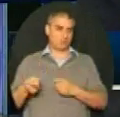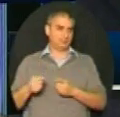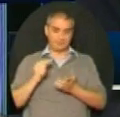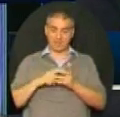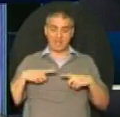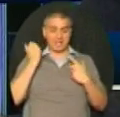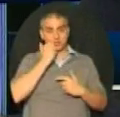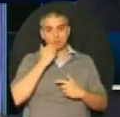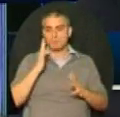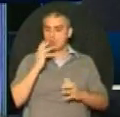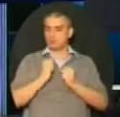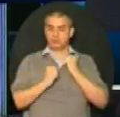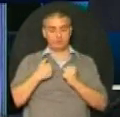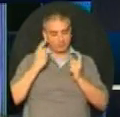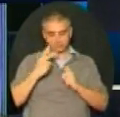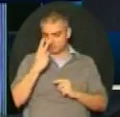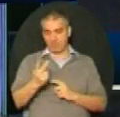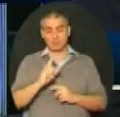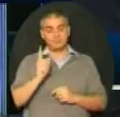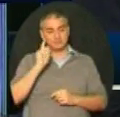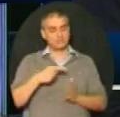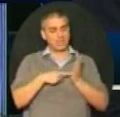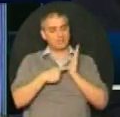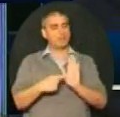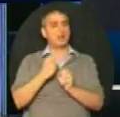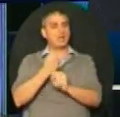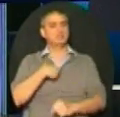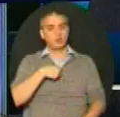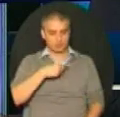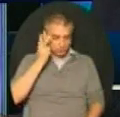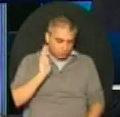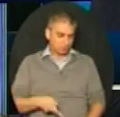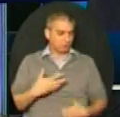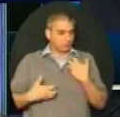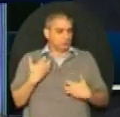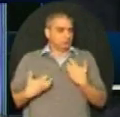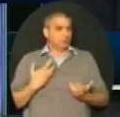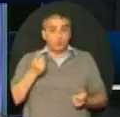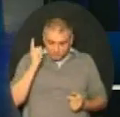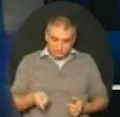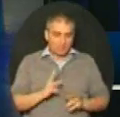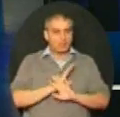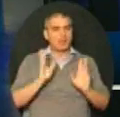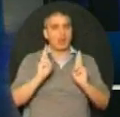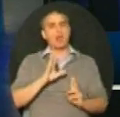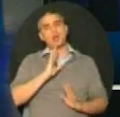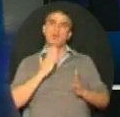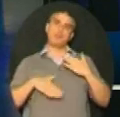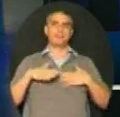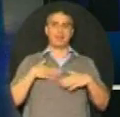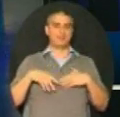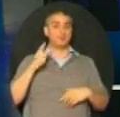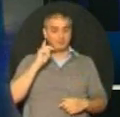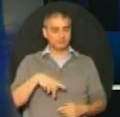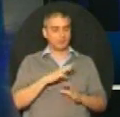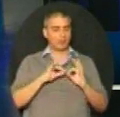חיי היום-יום שלנו קשים, ואנחנו רוצים לראות שמי שאמור לייצג אותנו יש בו את הלהט הזה, הוא צריך להפסיק להיות כל כך נחמד, והוא